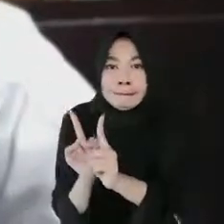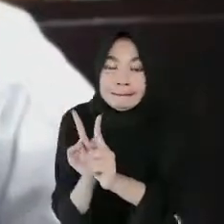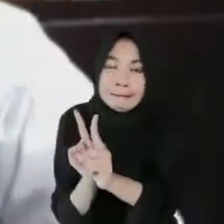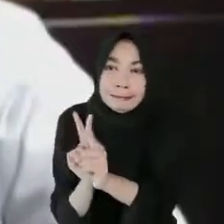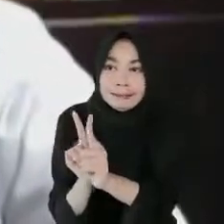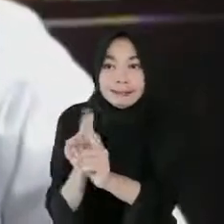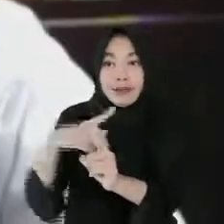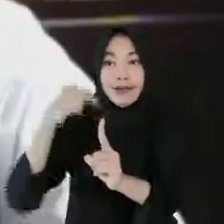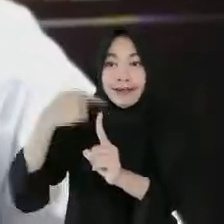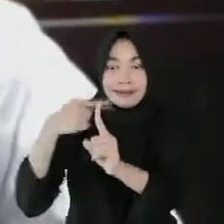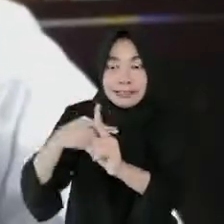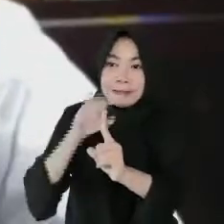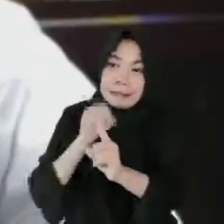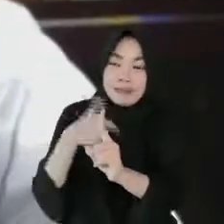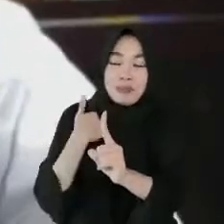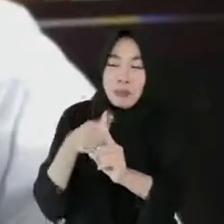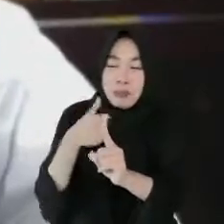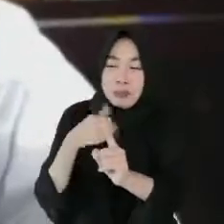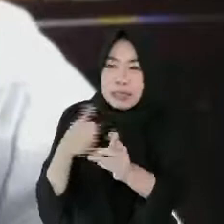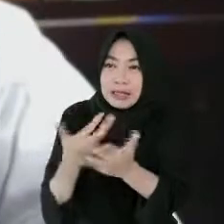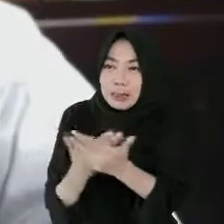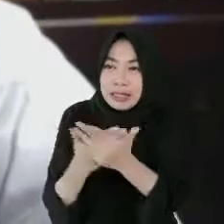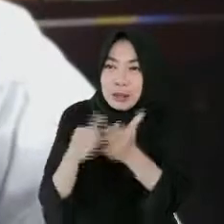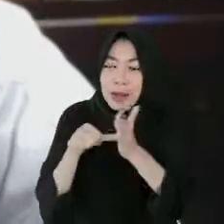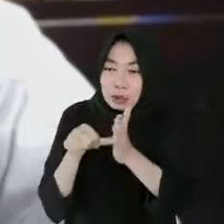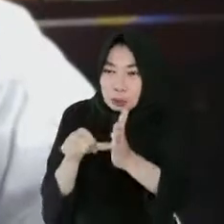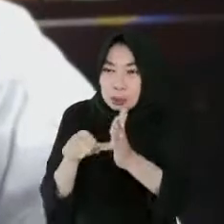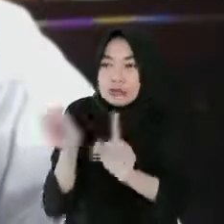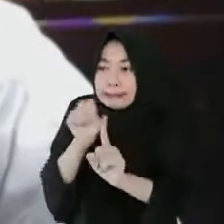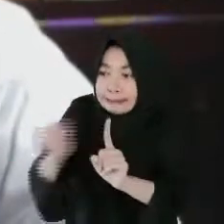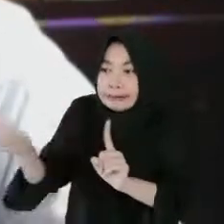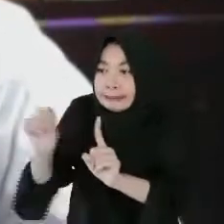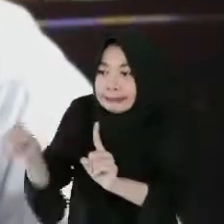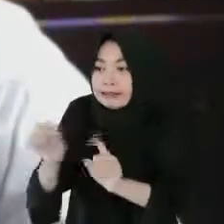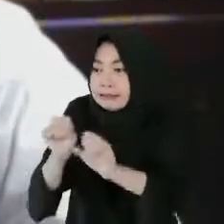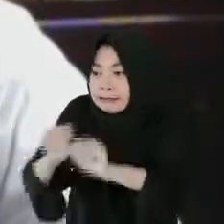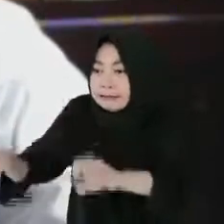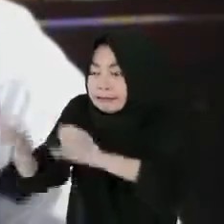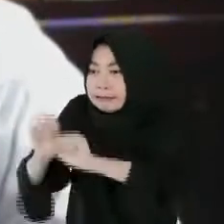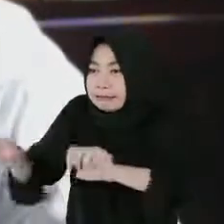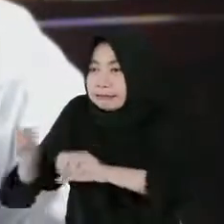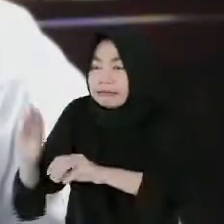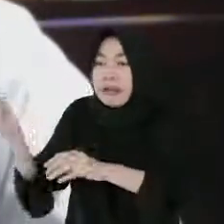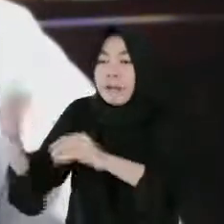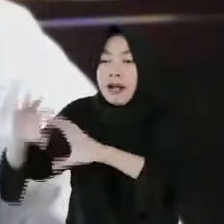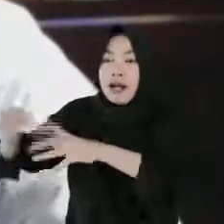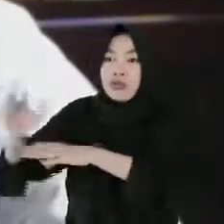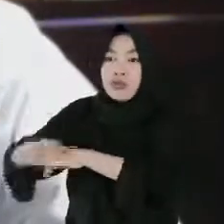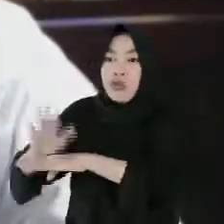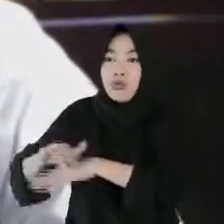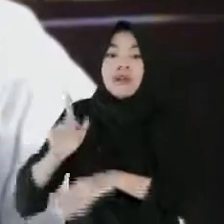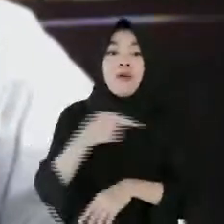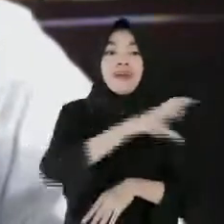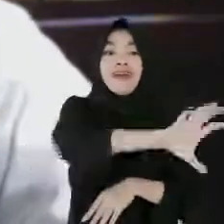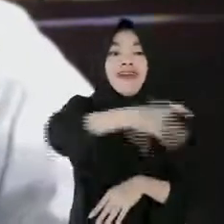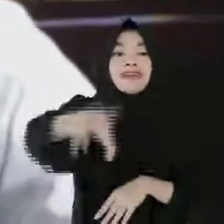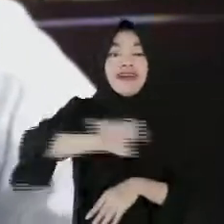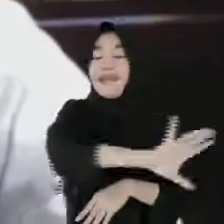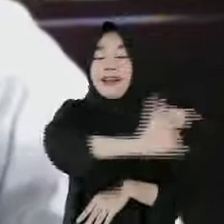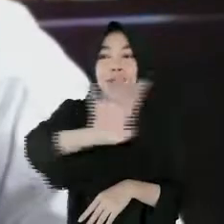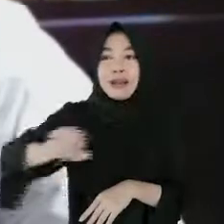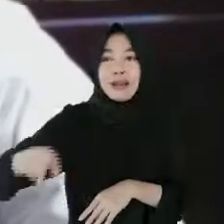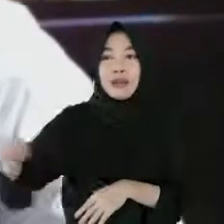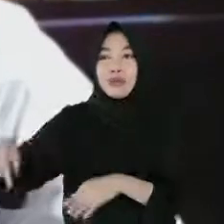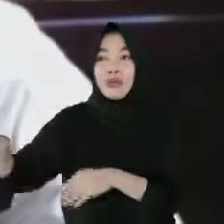pada mereka supaya bisa menjelaskan lebih enak dan karena ini yang yang tidak terjadi di daerah lain dan alhamdulillah